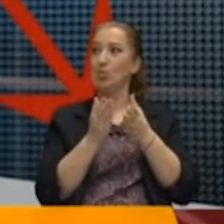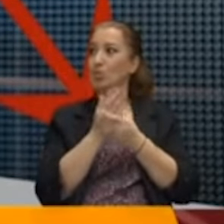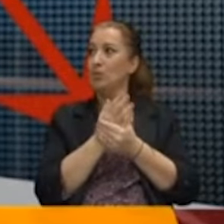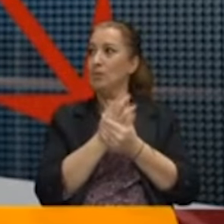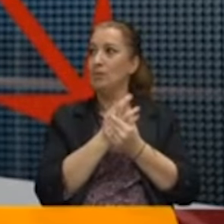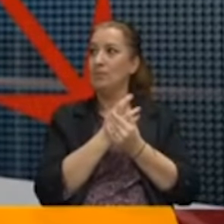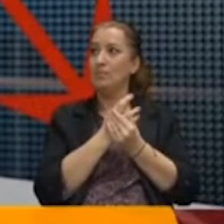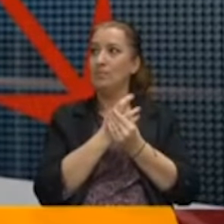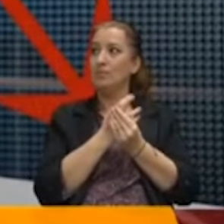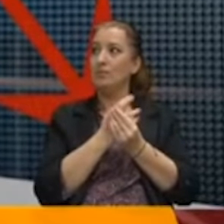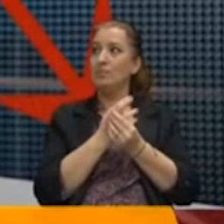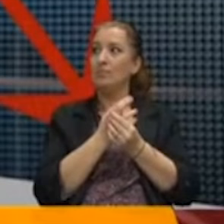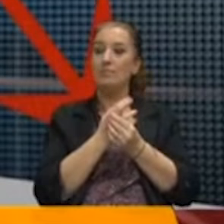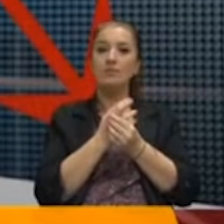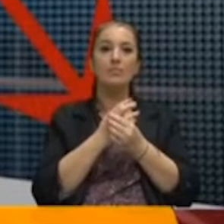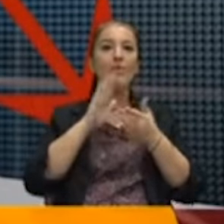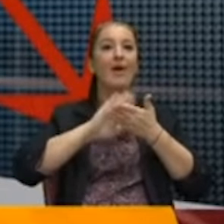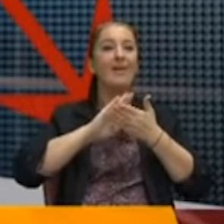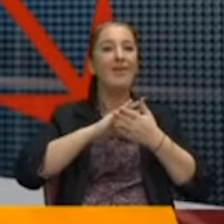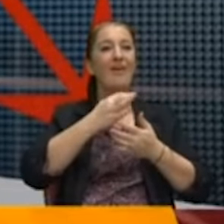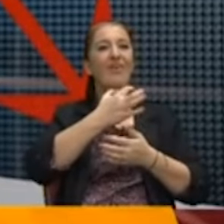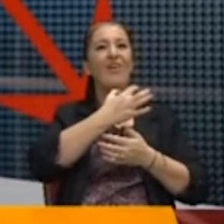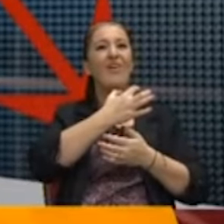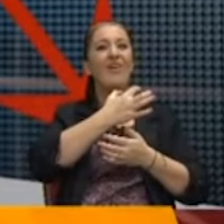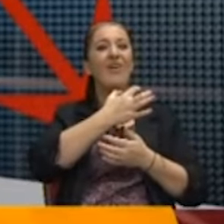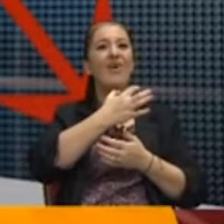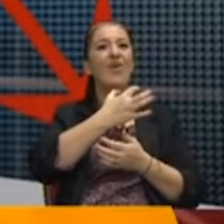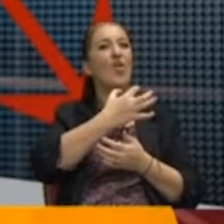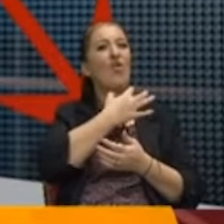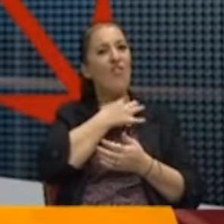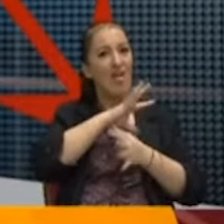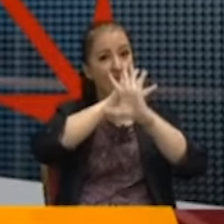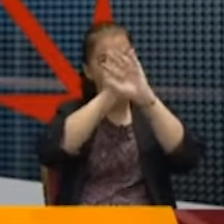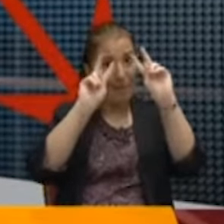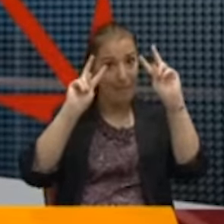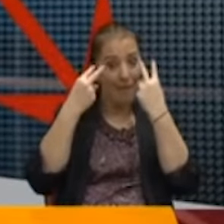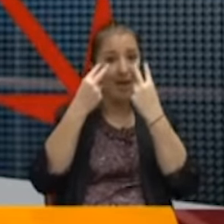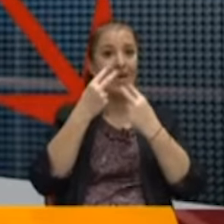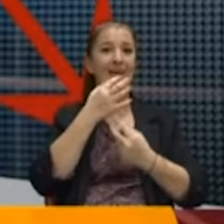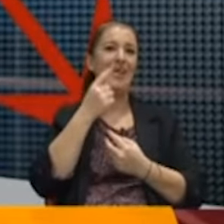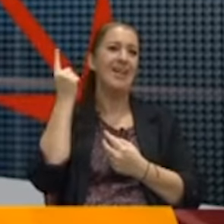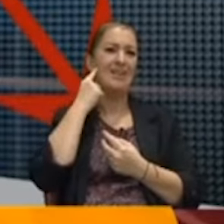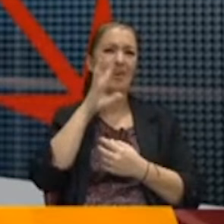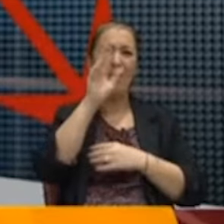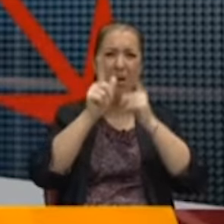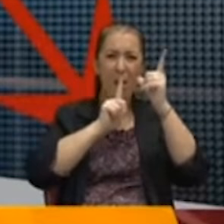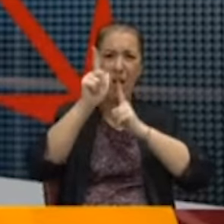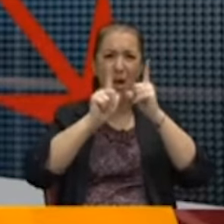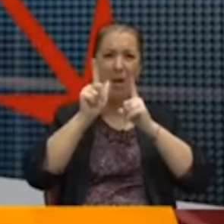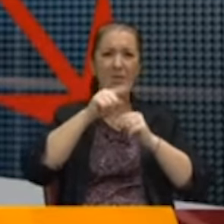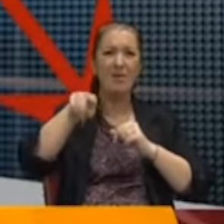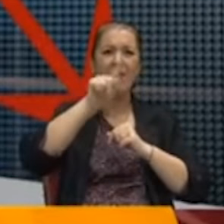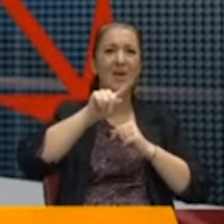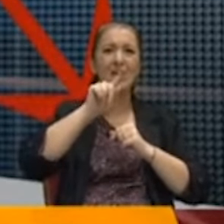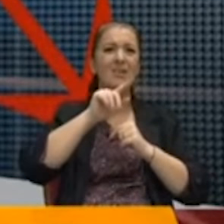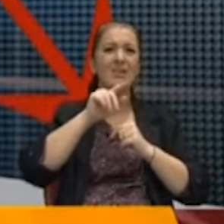savunuyorum. Arkadaşlar lütfen, lütfen Hatip'e dönün, Hatip'i dinleyin. Çok bağıranların sesi birkaç dakikaya